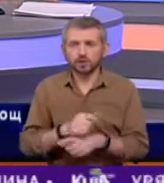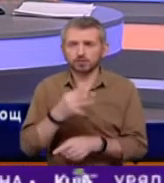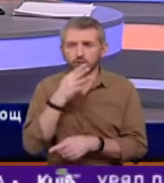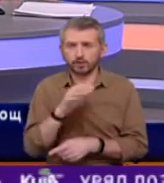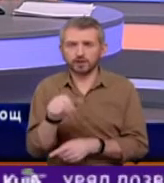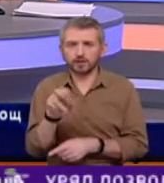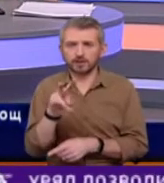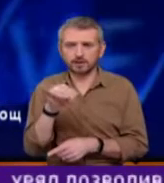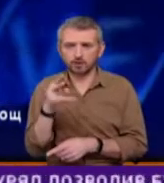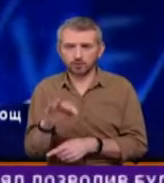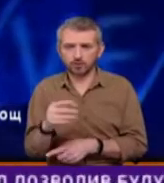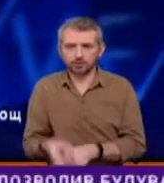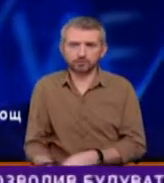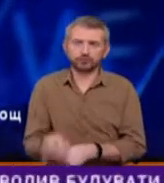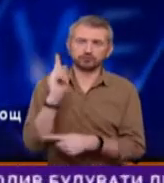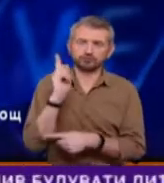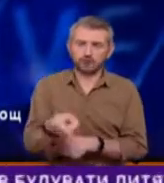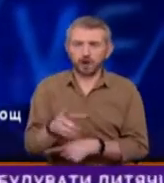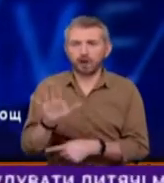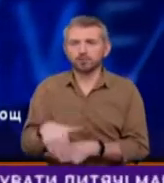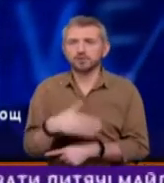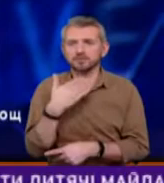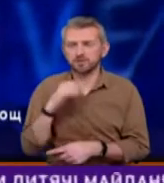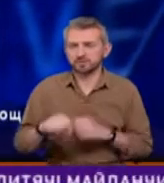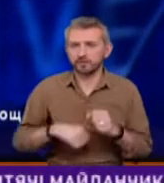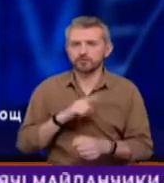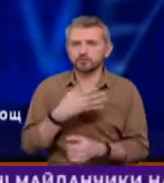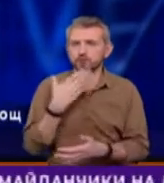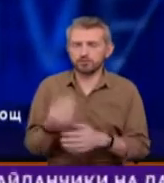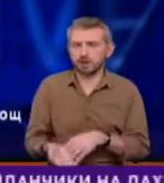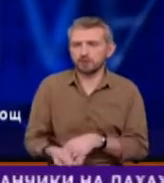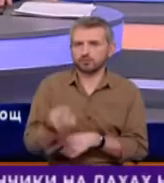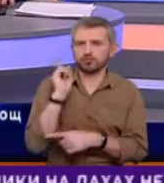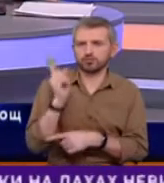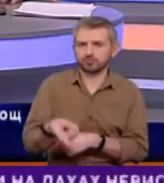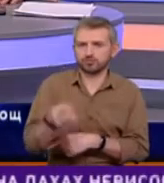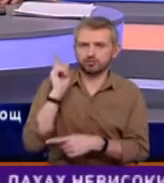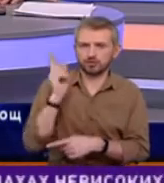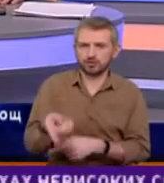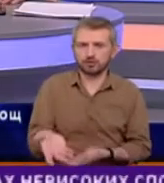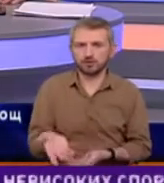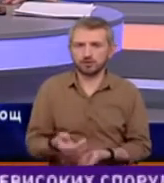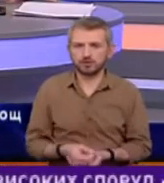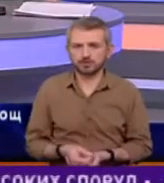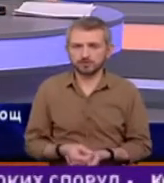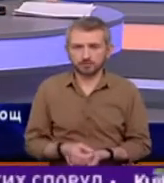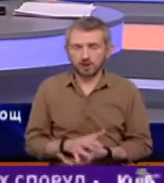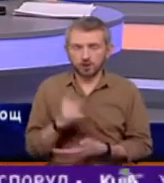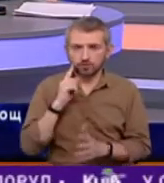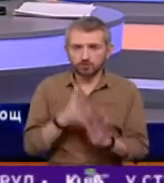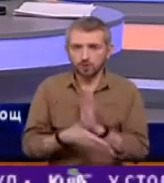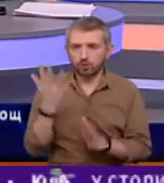Андрію Данилку шпагат. Він потім другий раз возмущався, чому немає шпагату. Прибрали шпагат. Да, прибрали шпагат. Тому, розумієте, коли